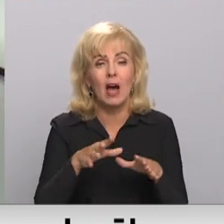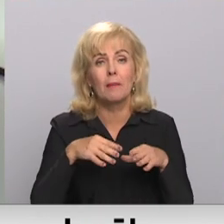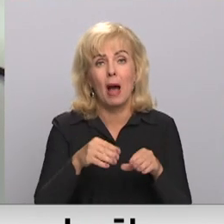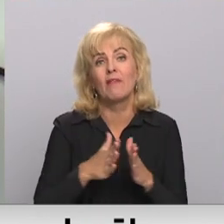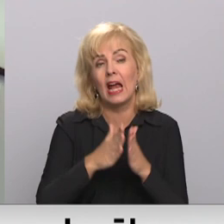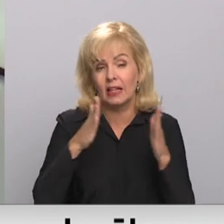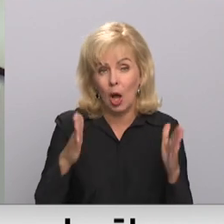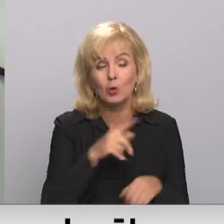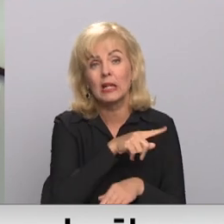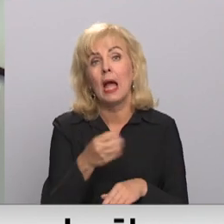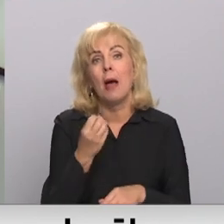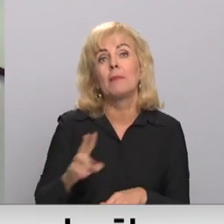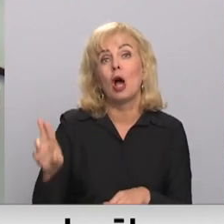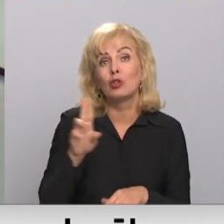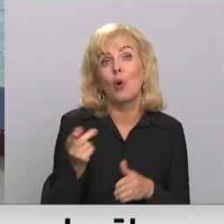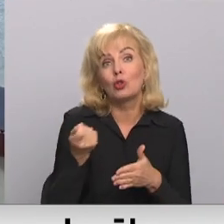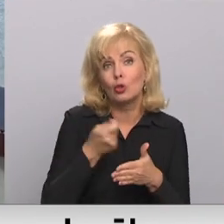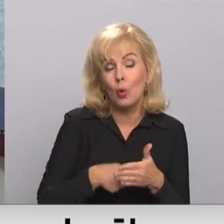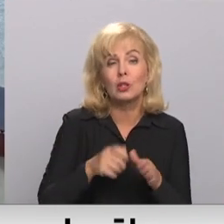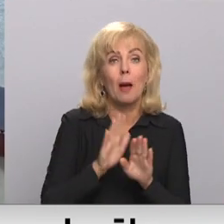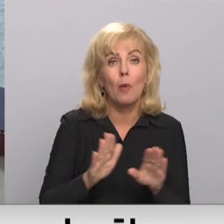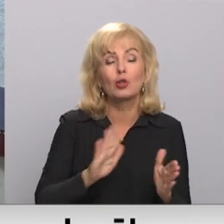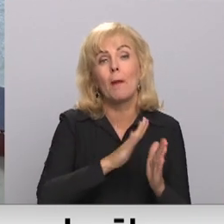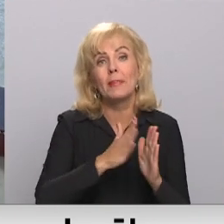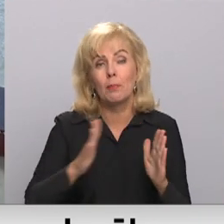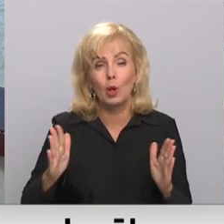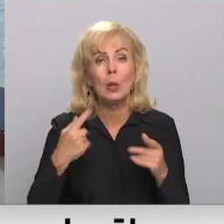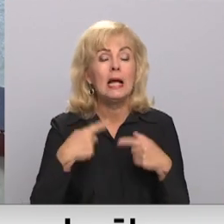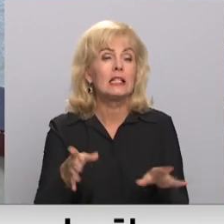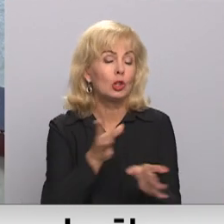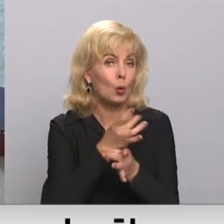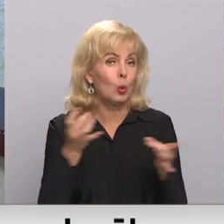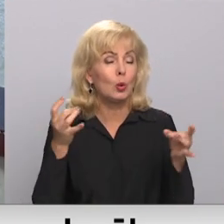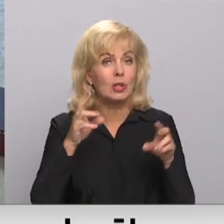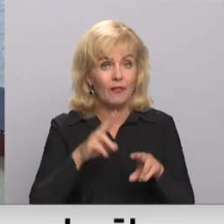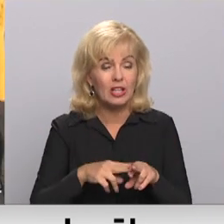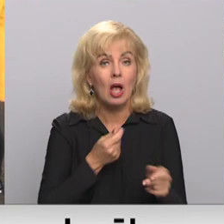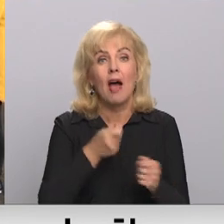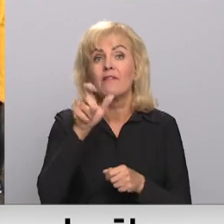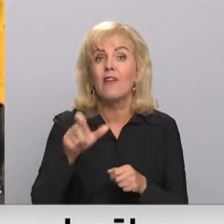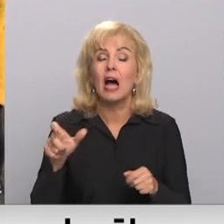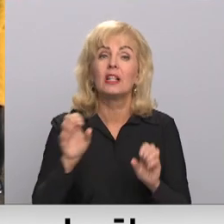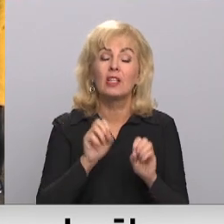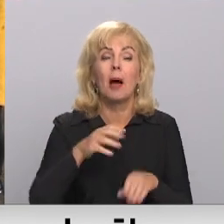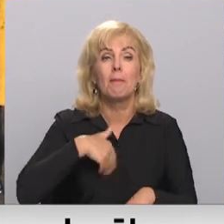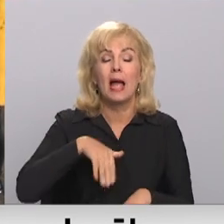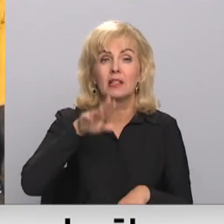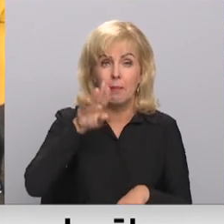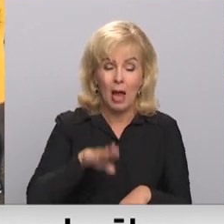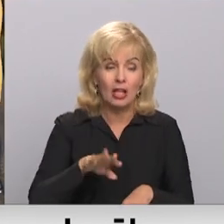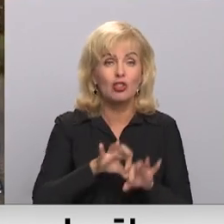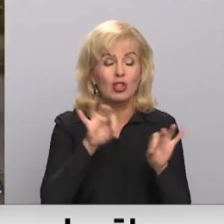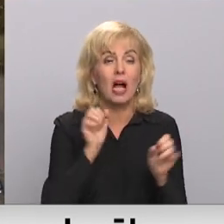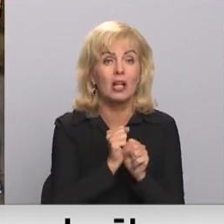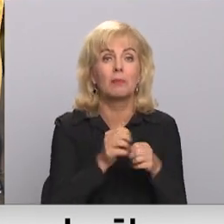Līdz 15. novembrim slēgti arī muzeji, bibliotēkas un citas kultūrvietas. To vadītājus var, ka pēc mēneša atsākt darbu